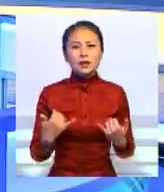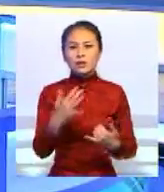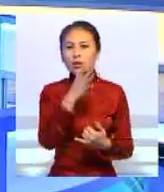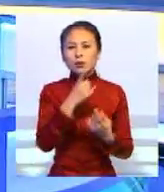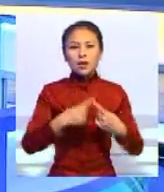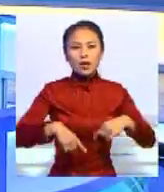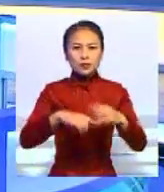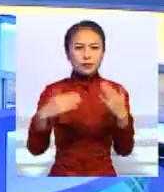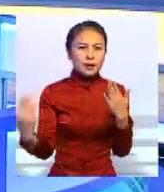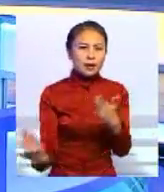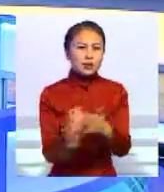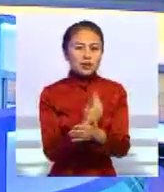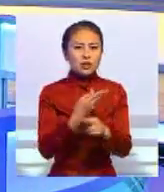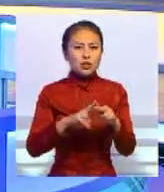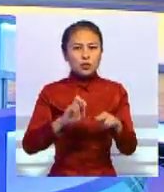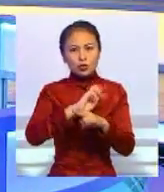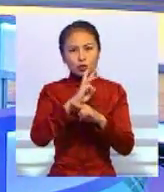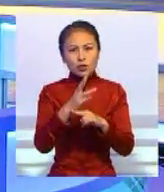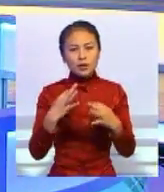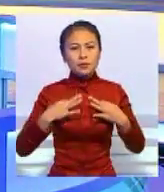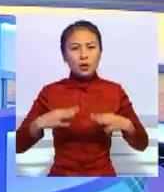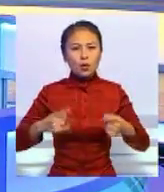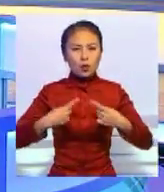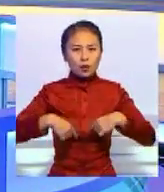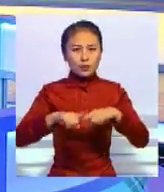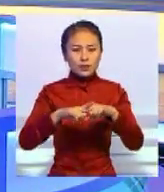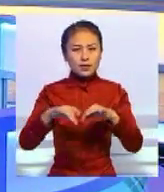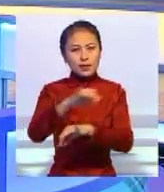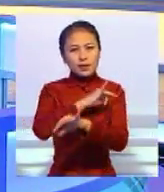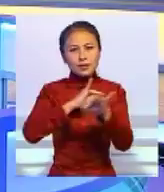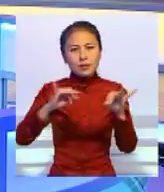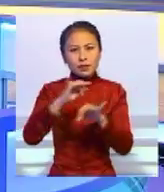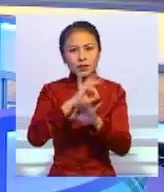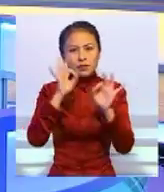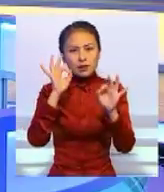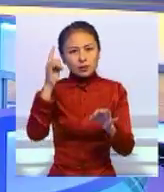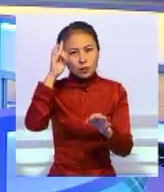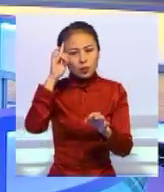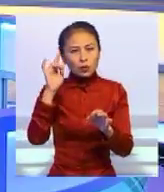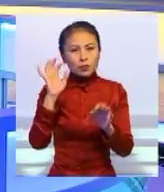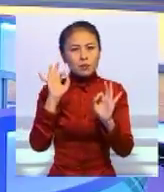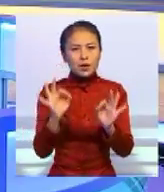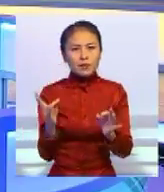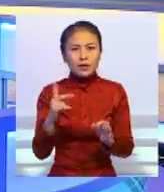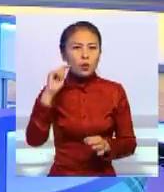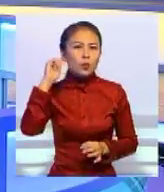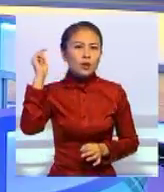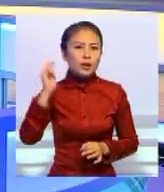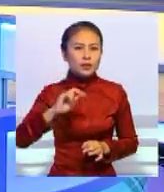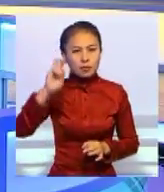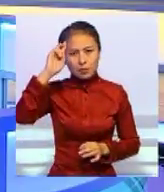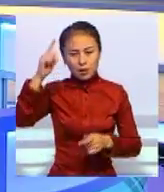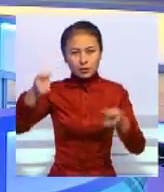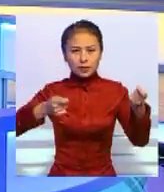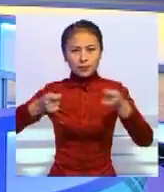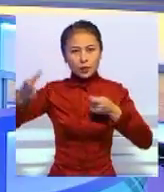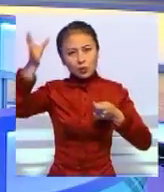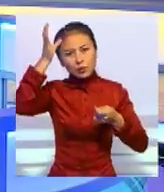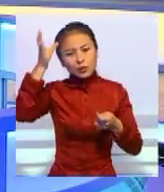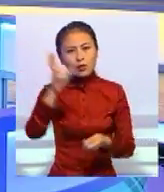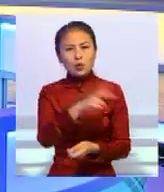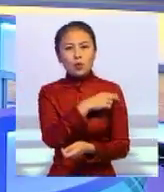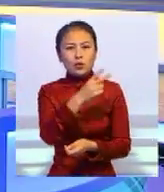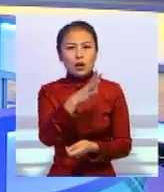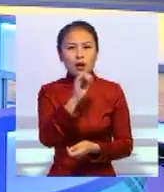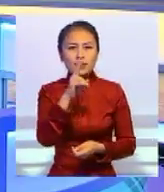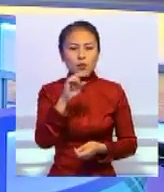Заманауи қоғамды жаңартып, қайта жандандыру үшін алдымен қоғамның санасын модернизациялау керек. Украинадағы мемлекеттік басқару ғылымдарының